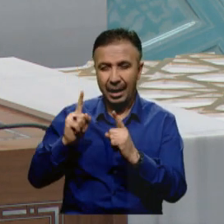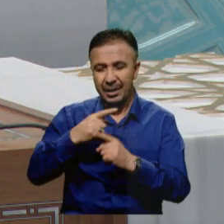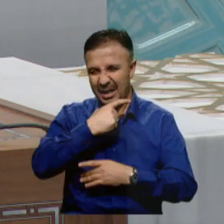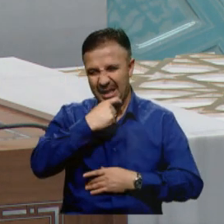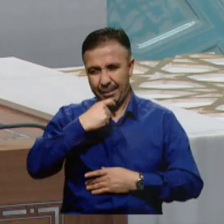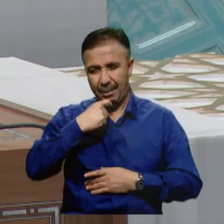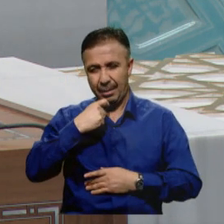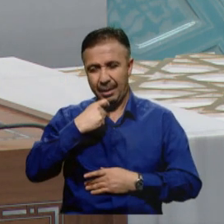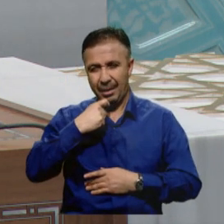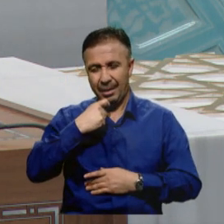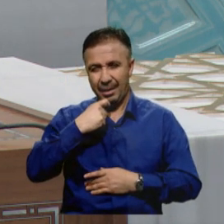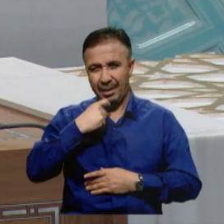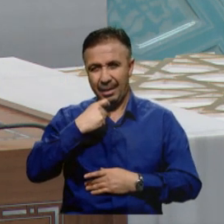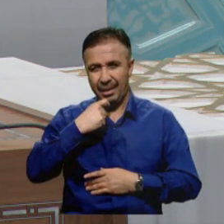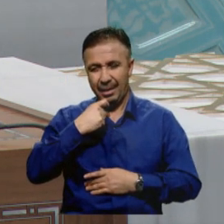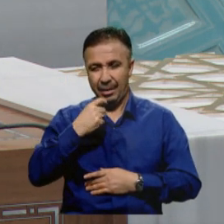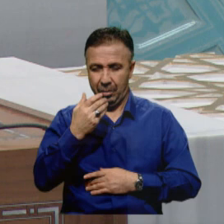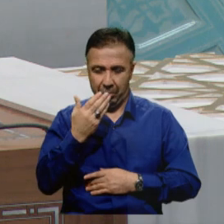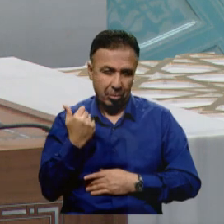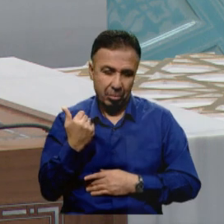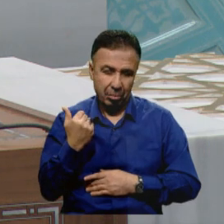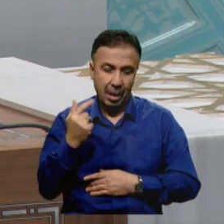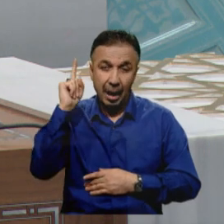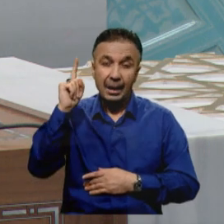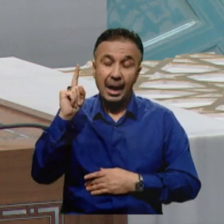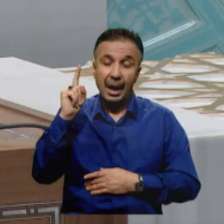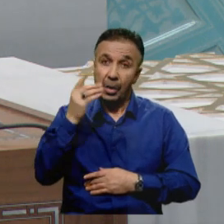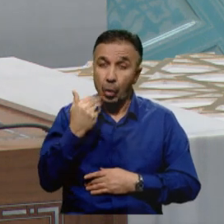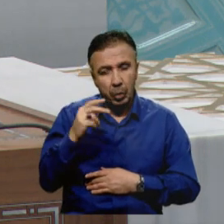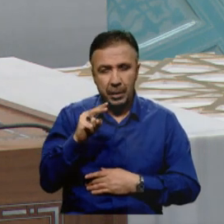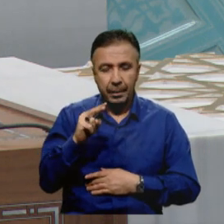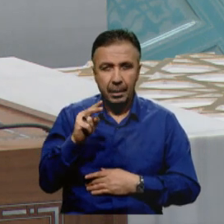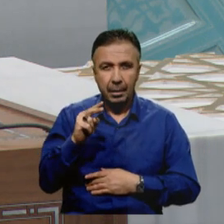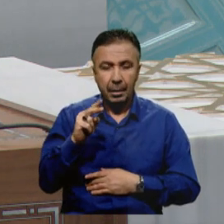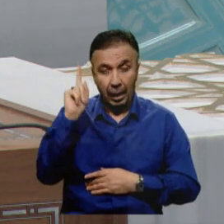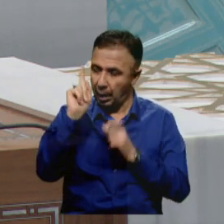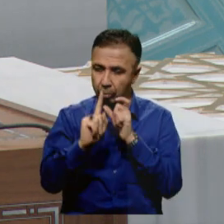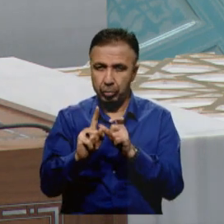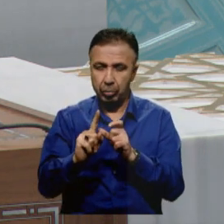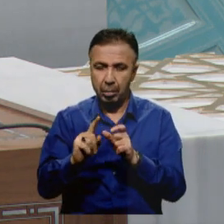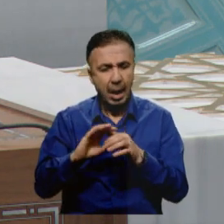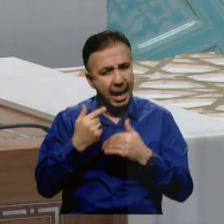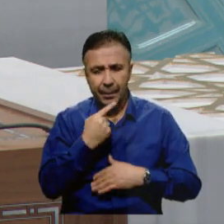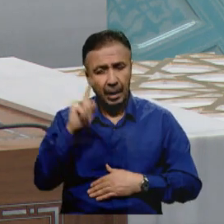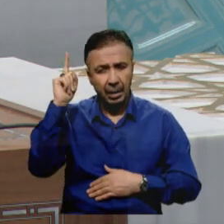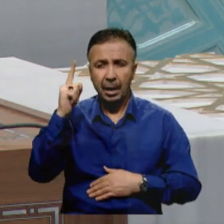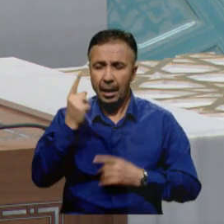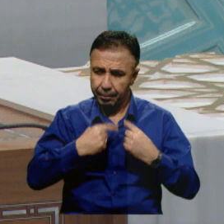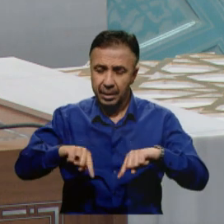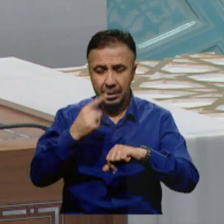samimiyetimiz yoktur. Allah yokmuş gibi davranırsak, haşa. Hocam ne demek? Biz Allah'a inanıyoruz,